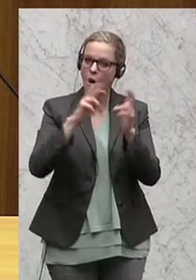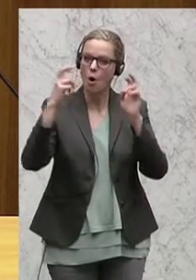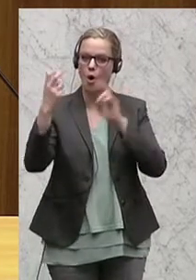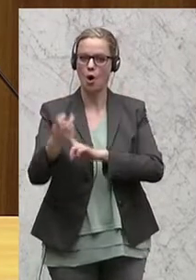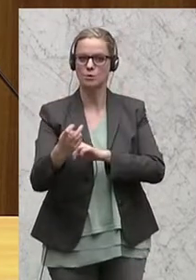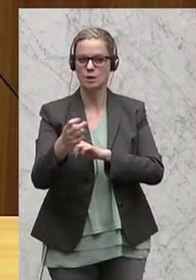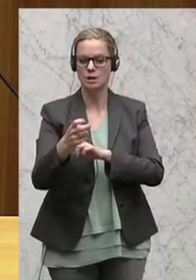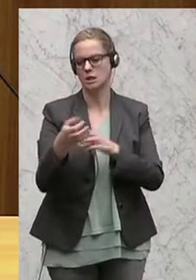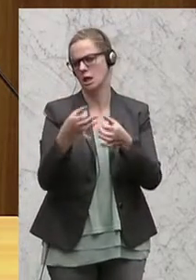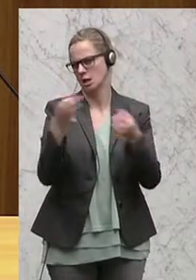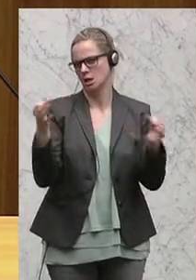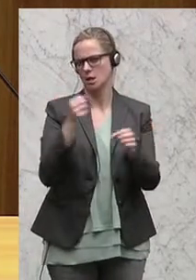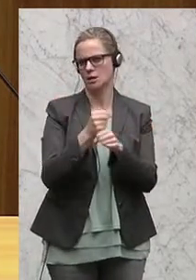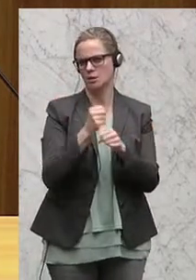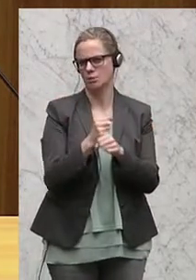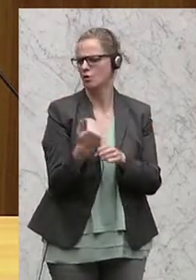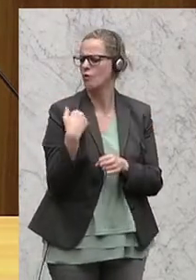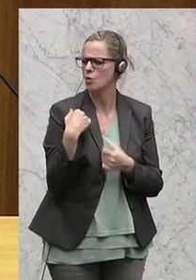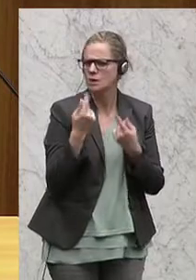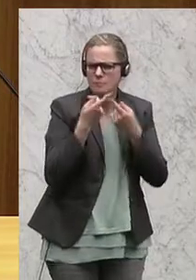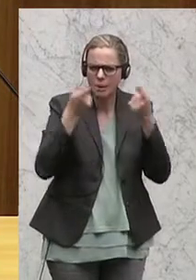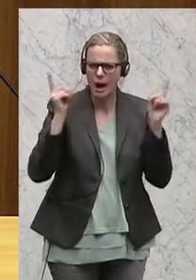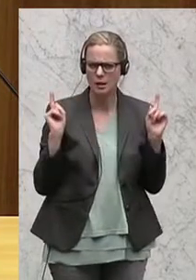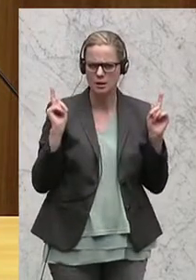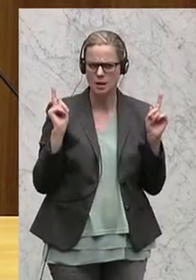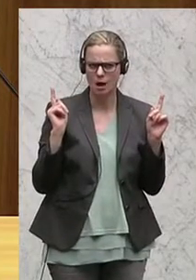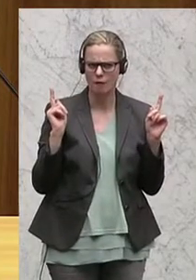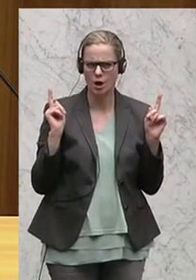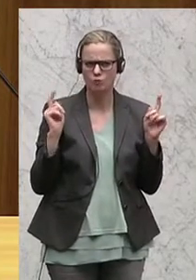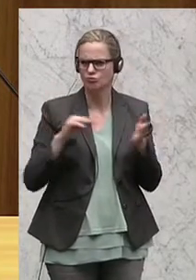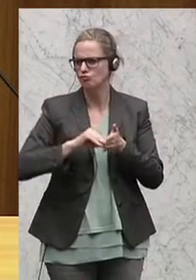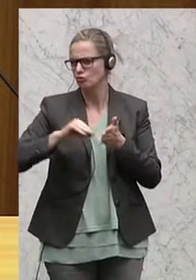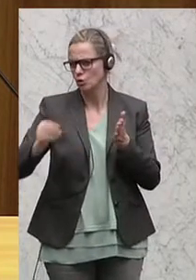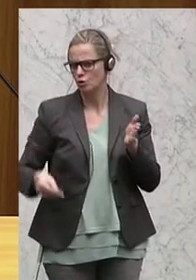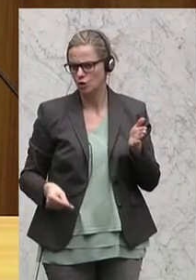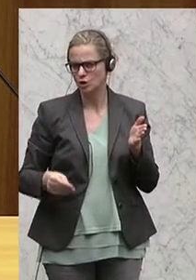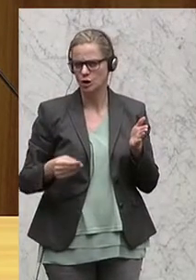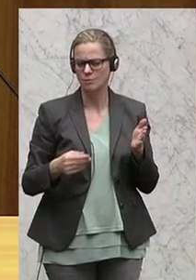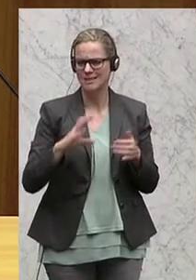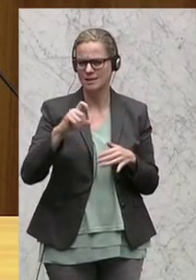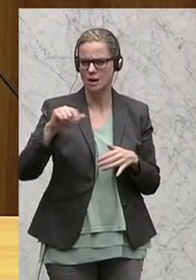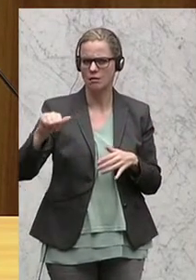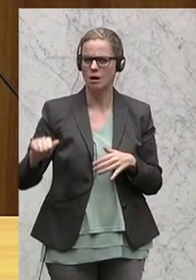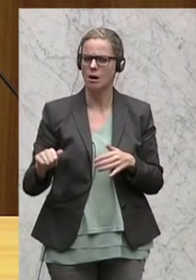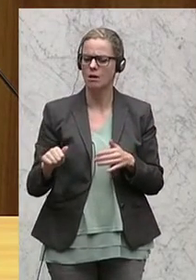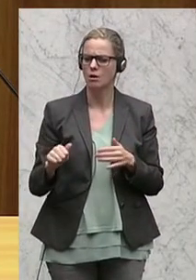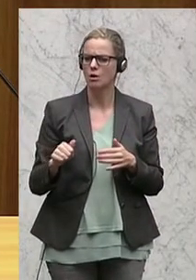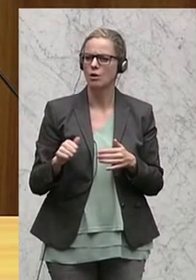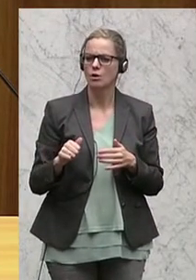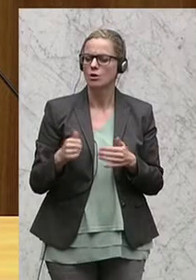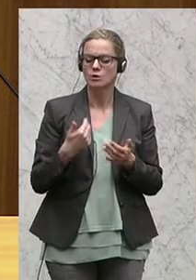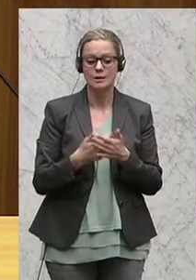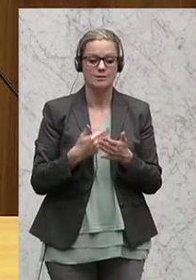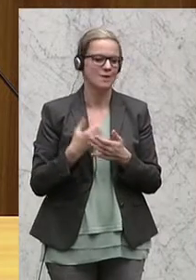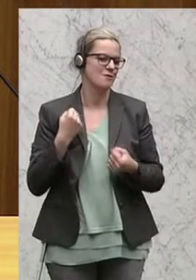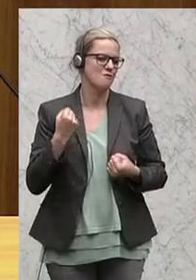eben nichts gemacht. Jüngst in Bratislava unterschrieben, sodass CETA unterschrieben, sodass jetzt die